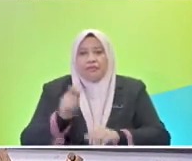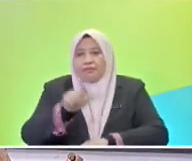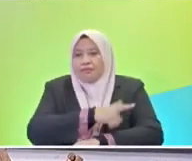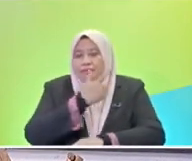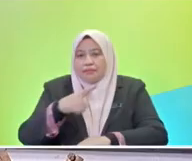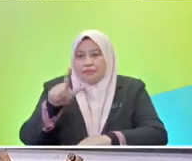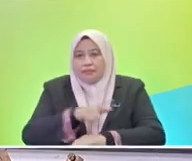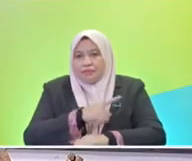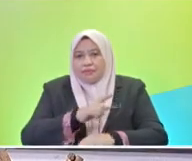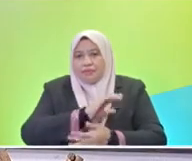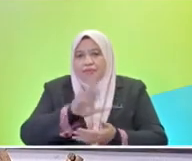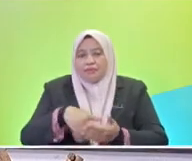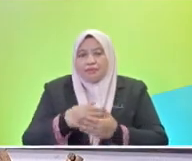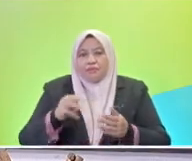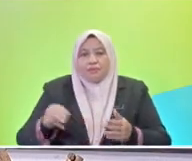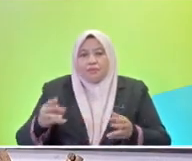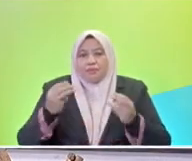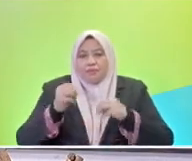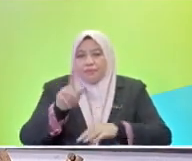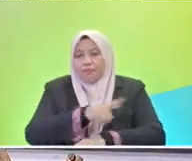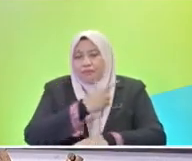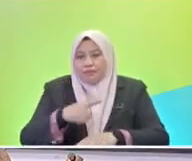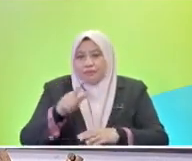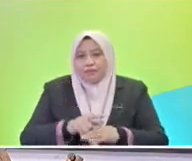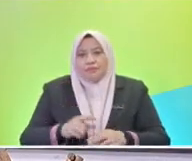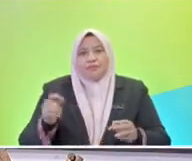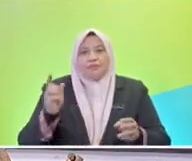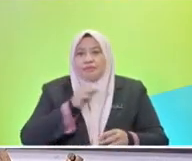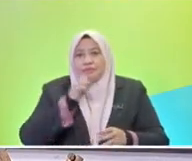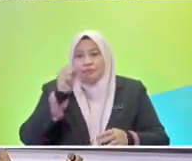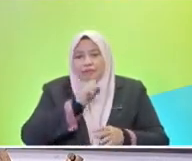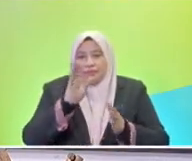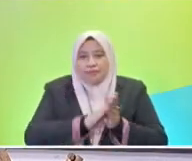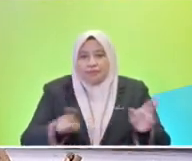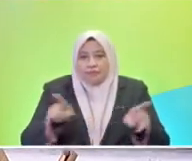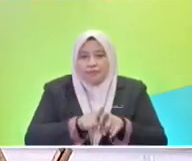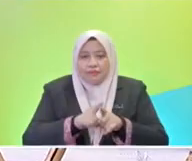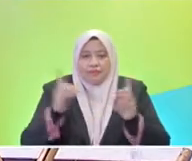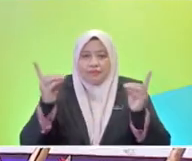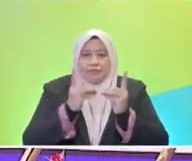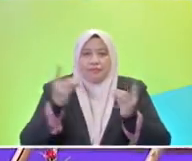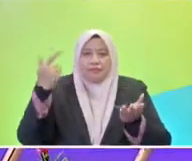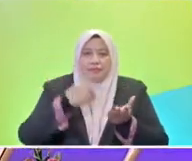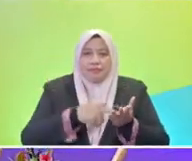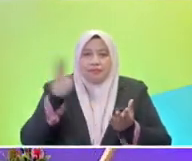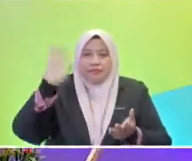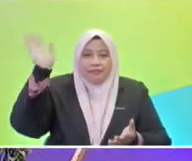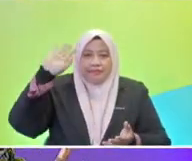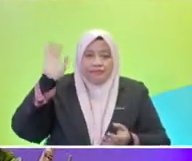Murid-murid semua kan kata nak lagi. Jadi jom kita nyanyi bersama-sama dan kita akan jumpa lagi. Assalamualaikum warahmatullahi wabarakatuh.